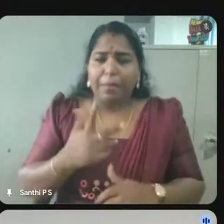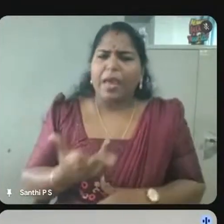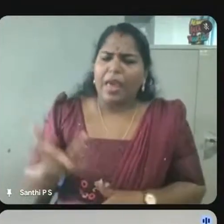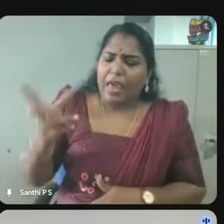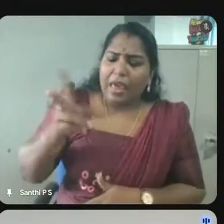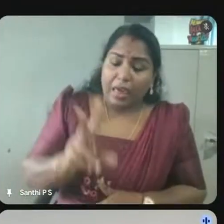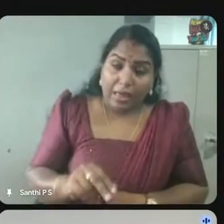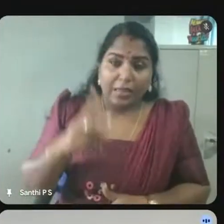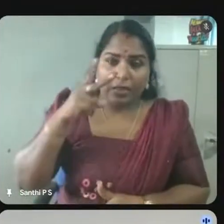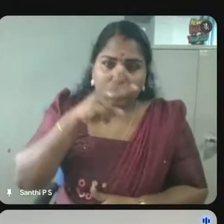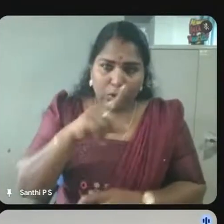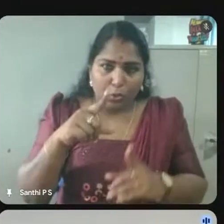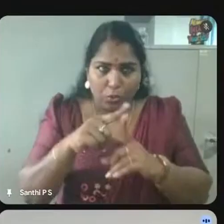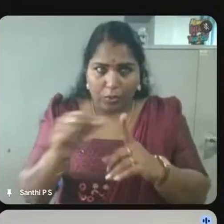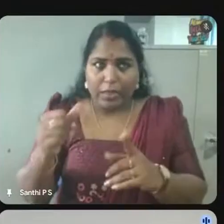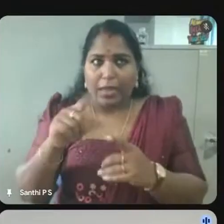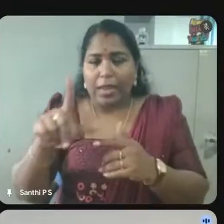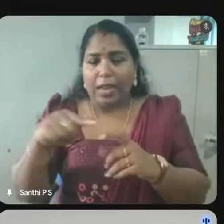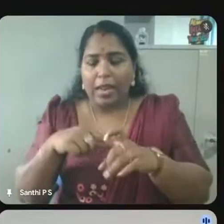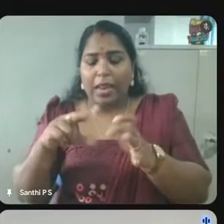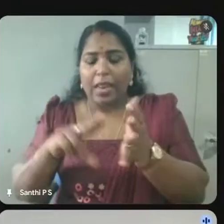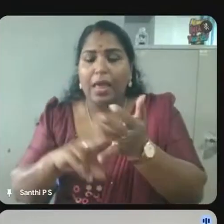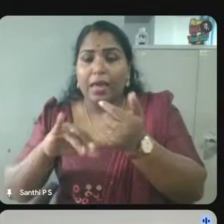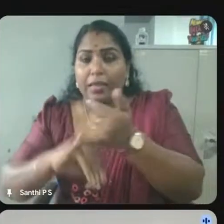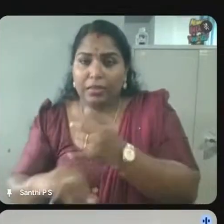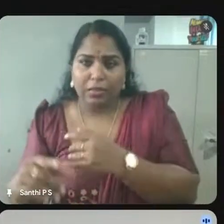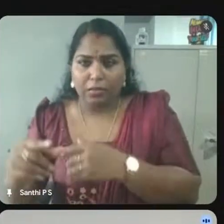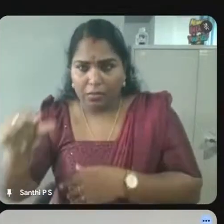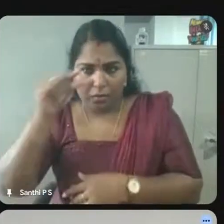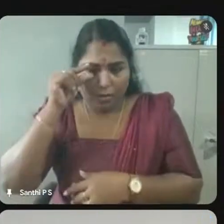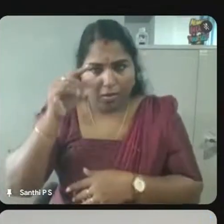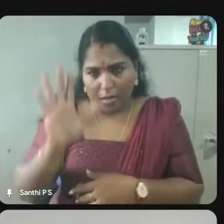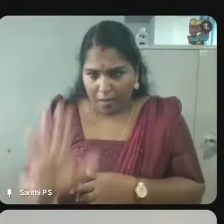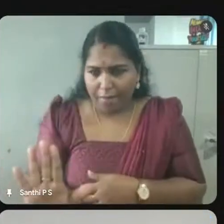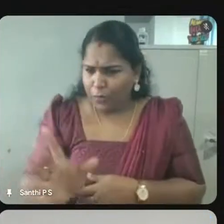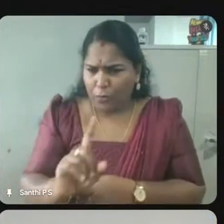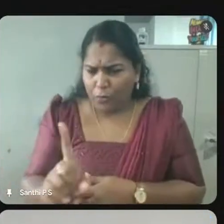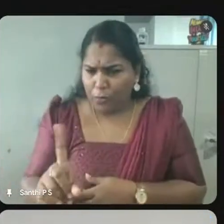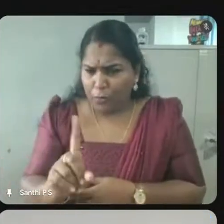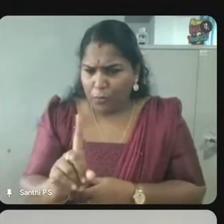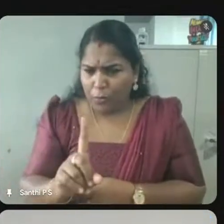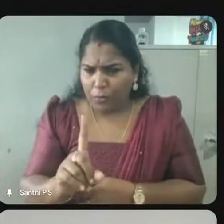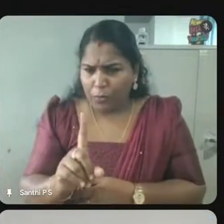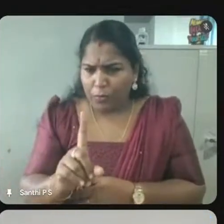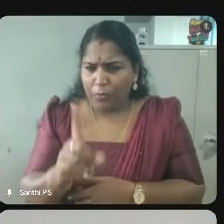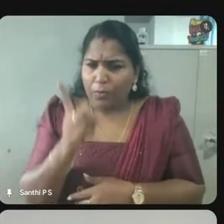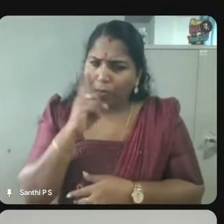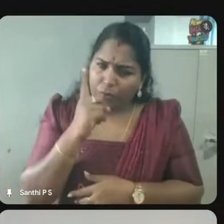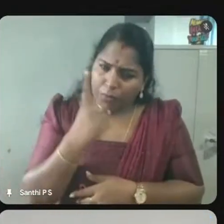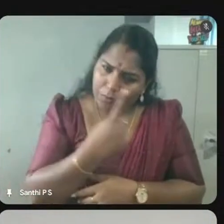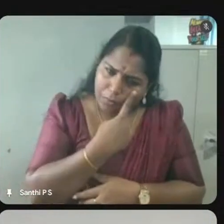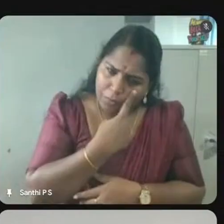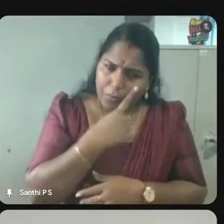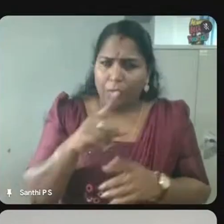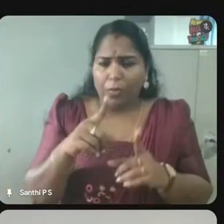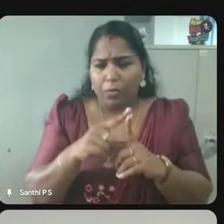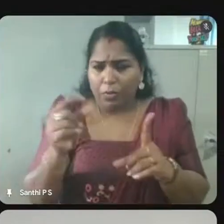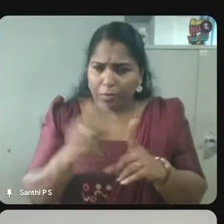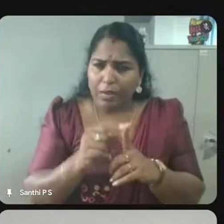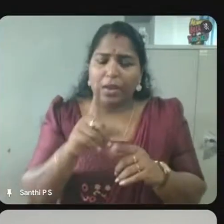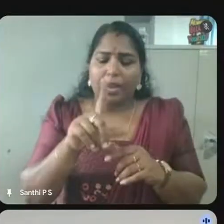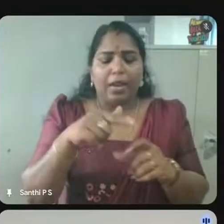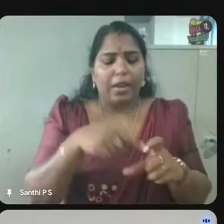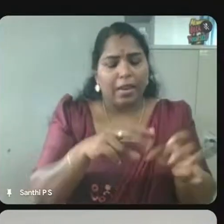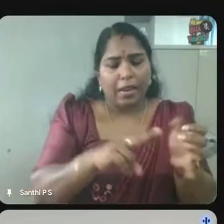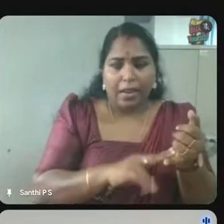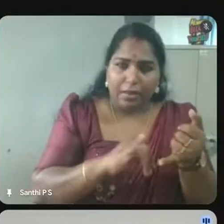സർജറി ചെയ്ത് ലെൻസ് വെക്കാറുണ്ട്. അപ്പൊ അതാണോ ഈ രണ്ടാമത് പറഞ്ഞ സർജറി എന്ന് അറിയാൻ വേണ്ടി ചോദിച്ചത്? ഇല്ല, 2 പ്രാവശ്യം ചെയ്തപ്പോഴും ഇത് ഉണ്ടായിരുന്നു, ലെൻസ്